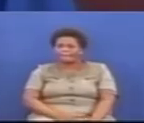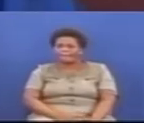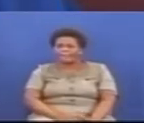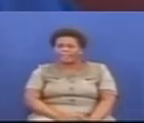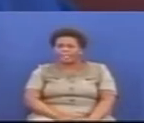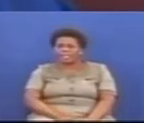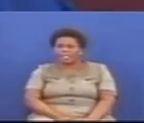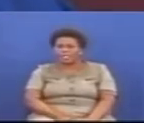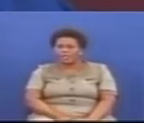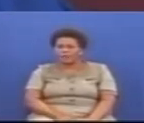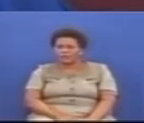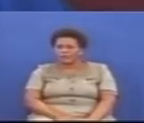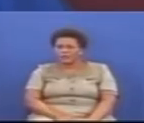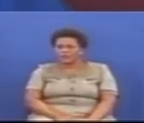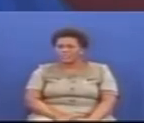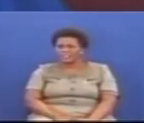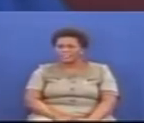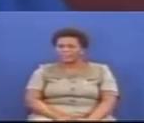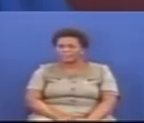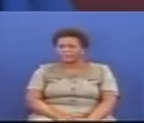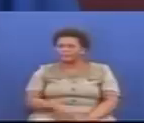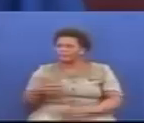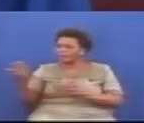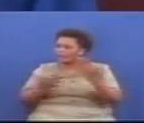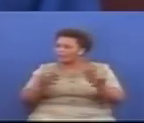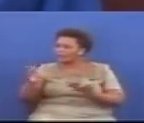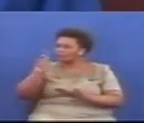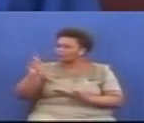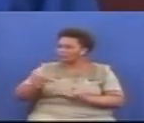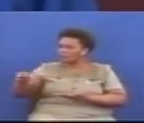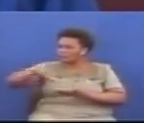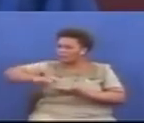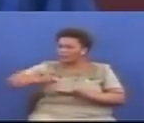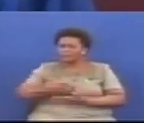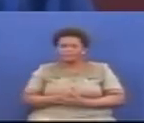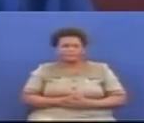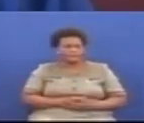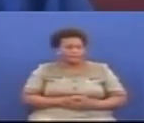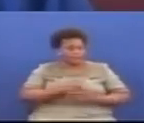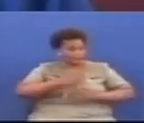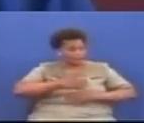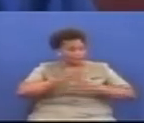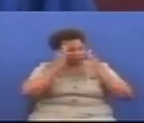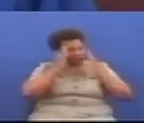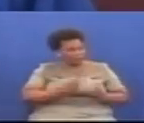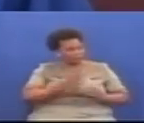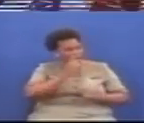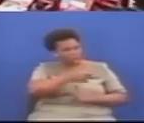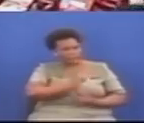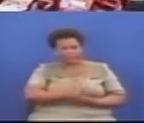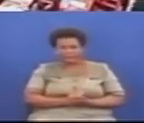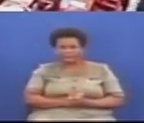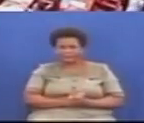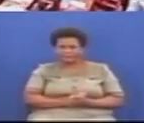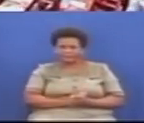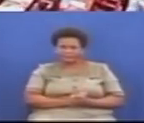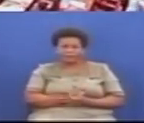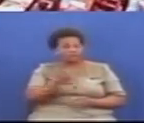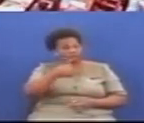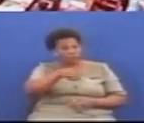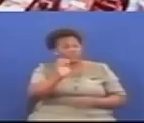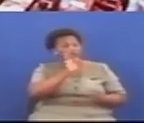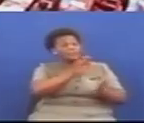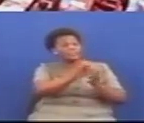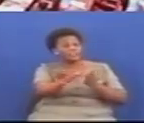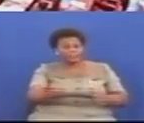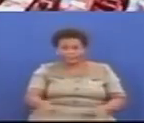Mheshimiwa Mary, swali la nyongeza tafadhali. Asante Mheshimiwa Spika. Nafikiri hata umeshangaa ukiwa kwenye